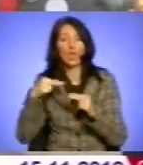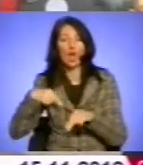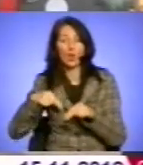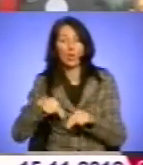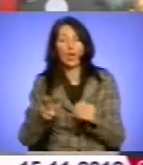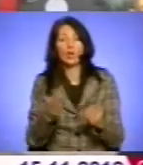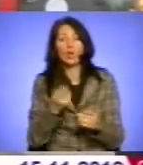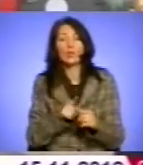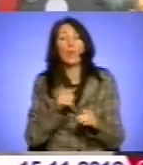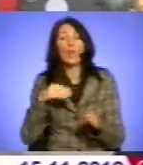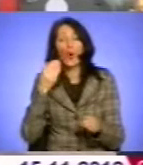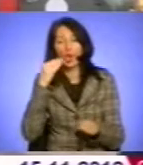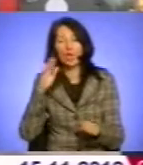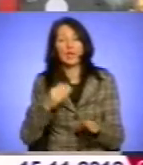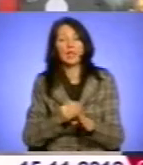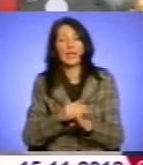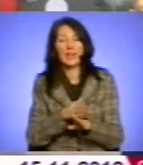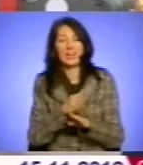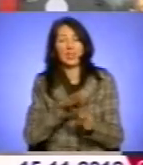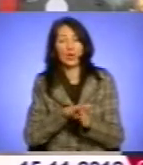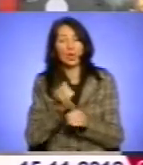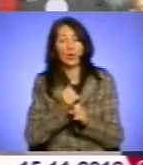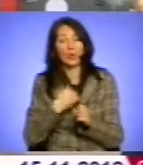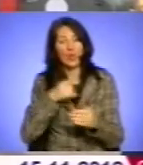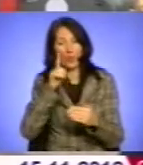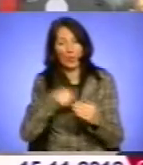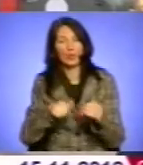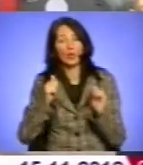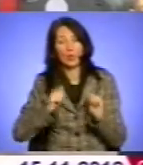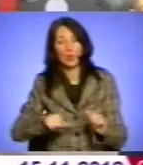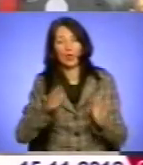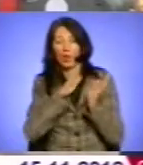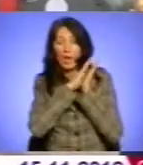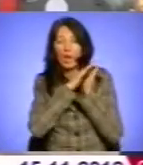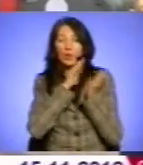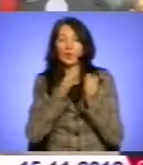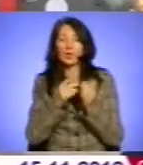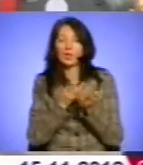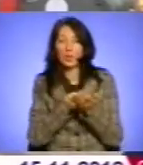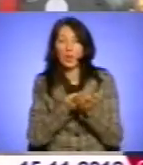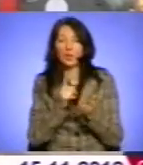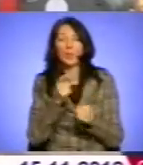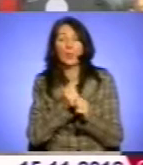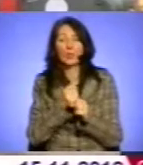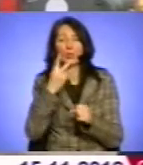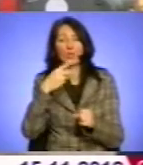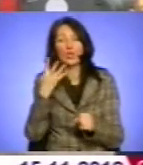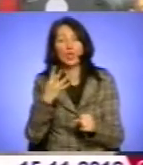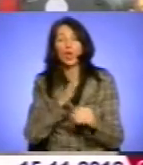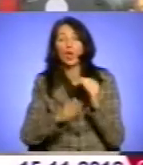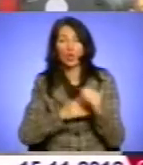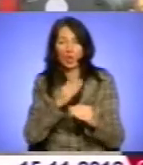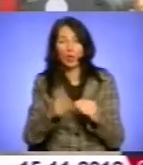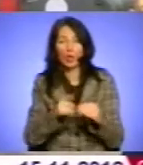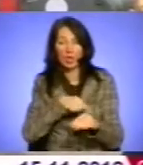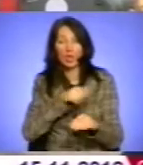це покращується якість виконання робіт, то ми більш впевнено, спокійно лягаємо спати, тому що працюють вони 24 години на добу.